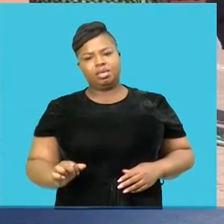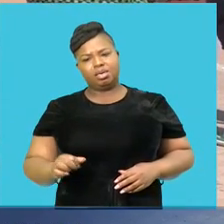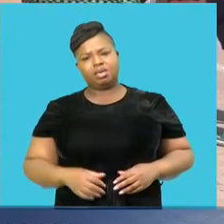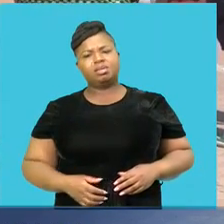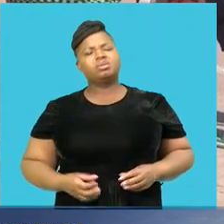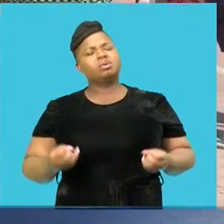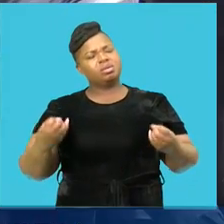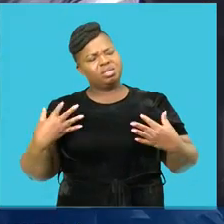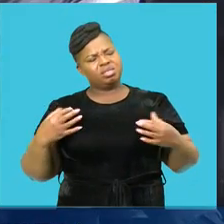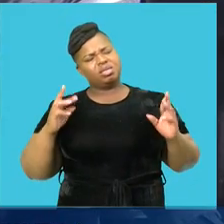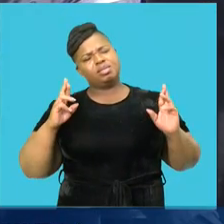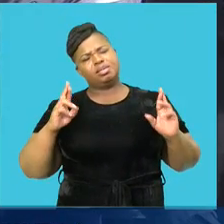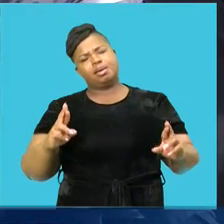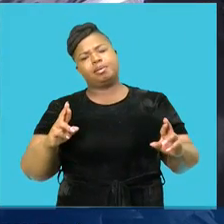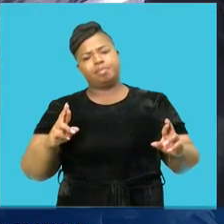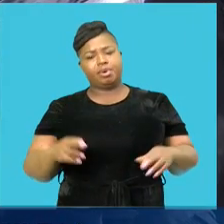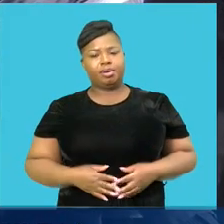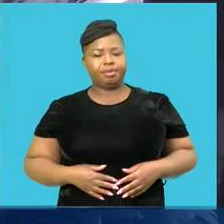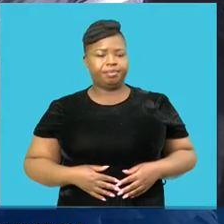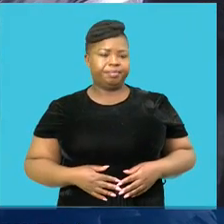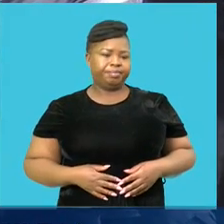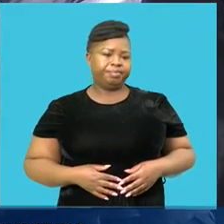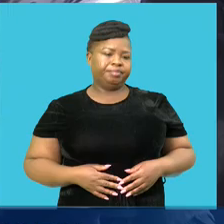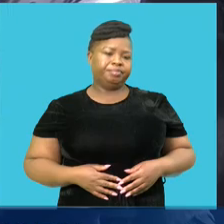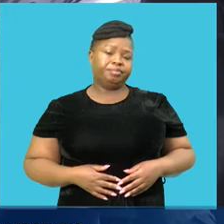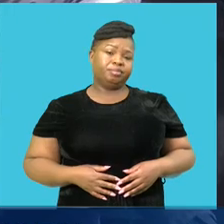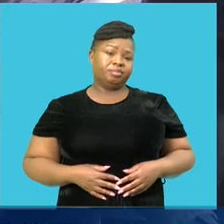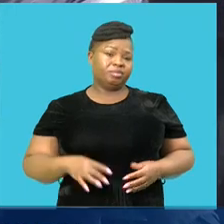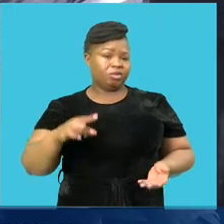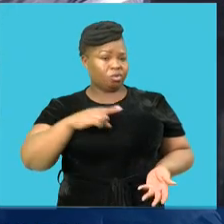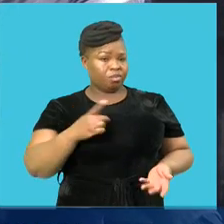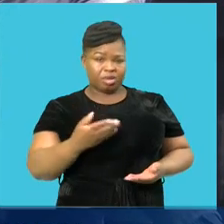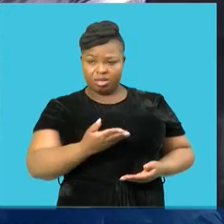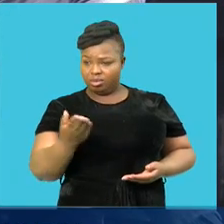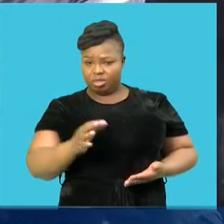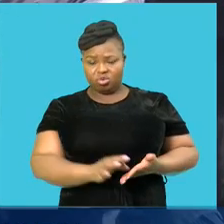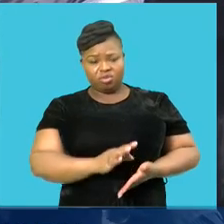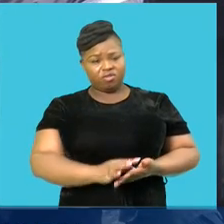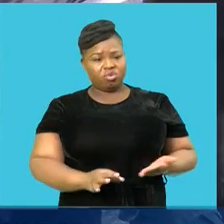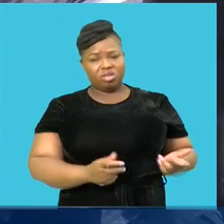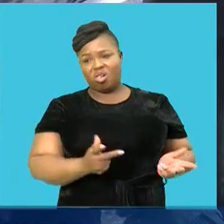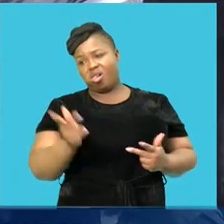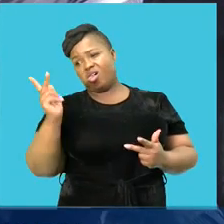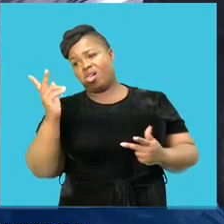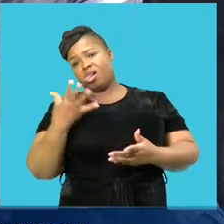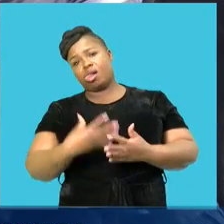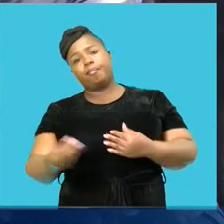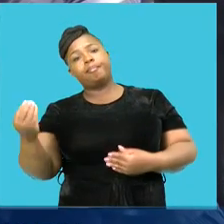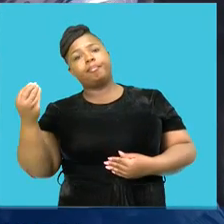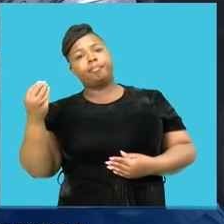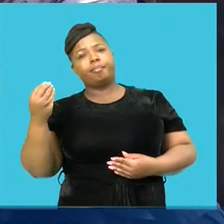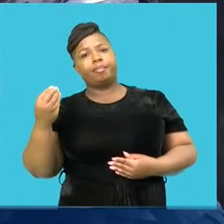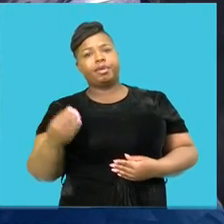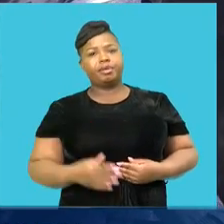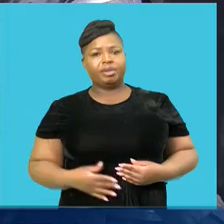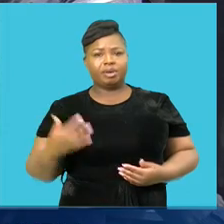isinike elikhulu ithemba ngoba kaloku aba esabavotela batshona ehlathini